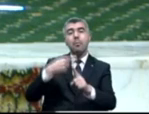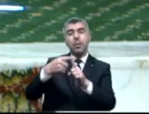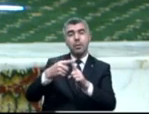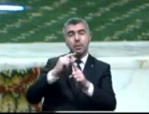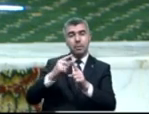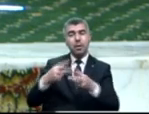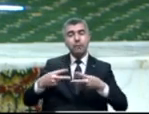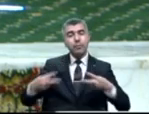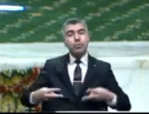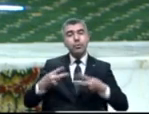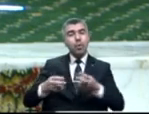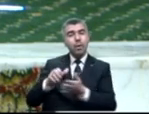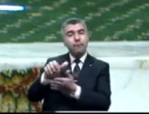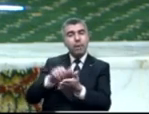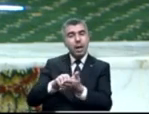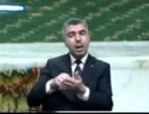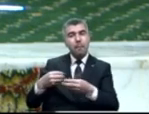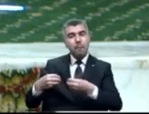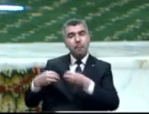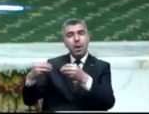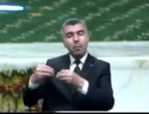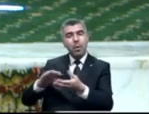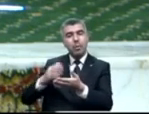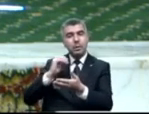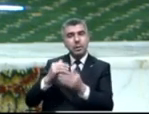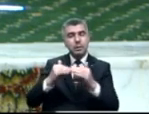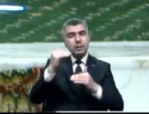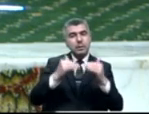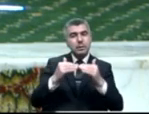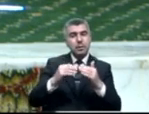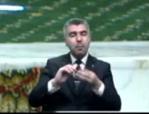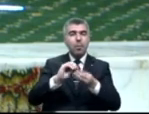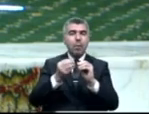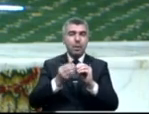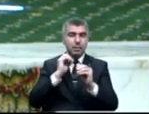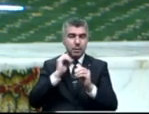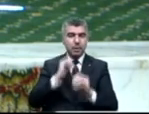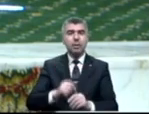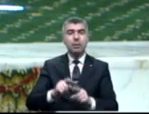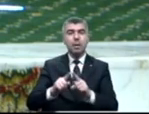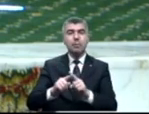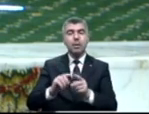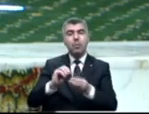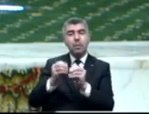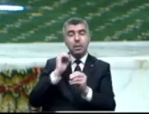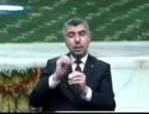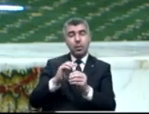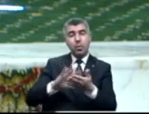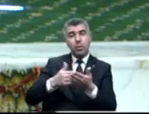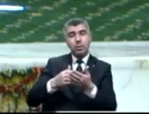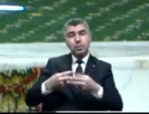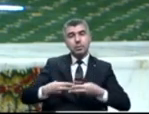تنظيم السوق الفلاحية وضمان توزيع المنتوج وطنيا ومحليا لتجاوز إشكالية التسويق، البحث عن آفاق وأسواق جديدة